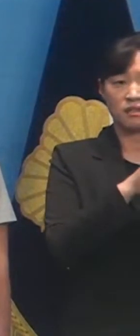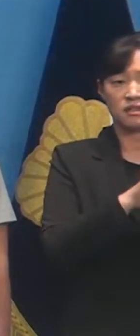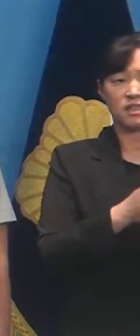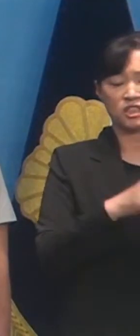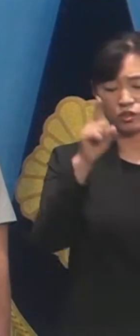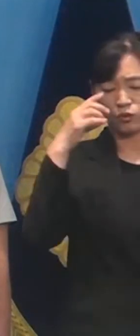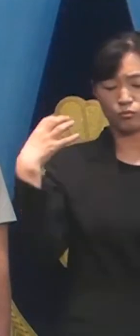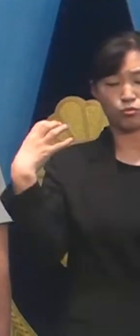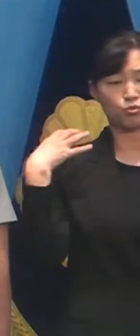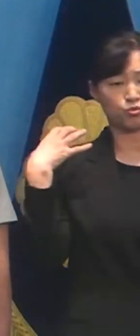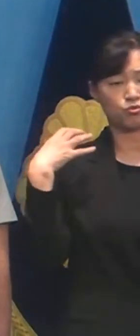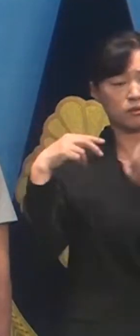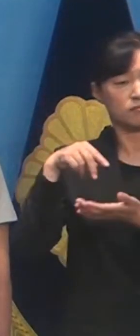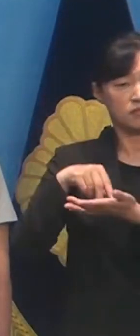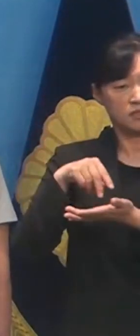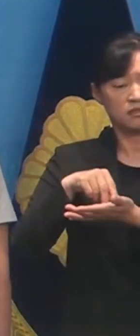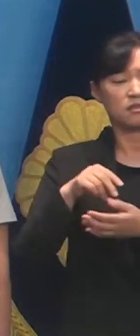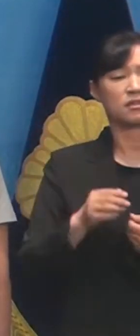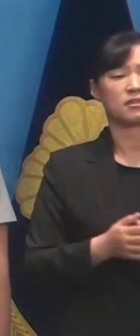저희 정무회에서 지금